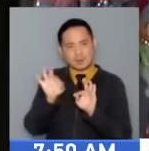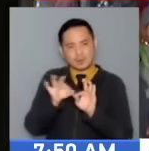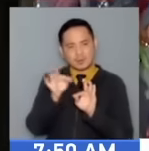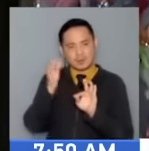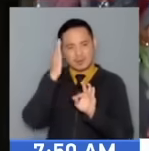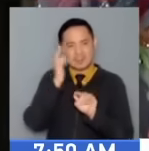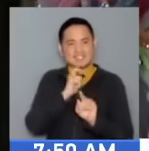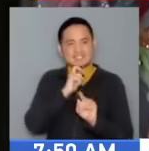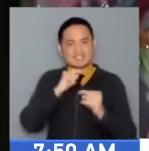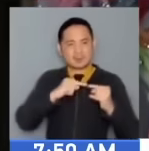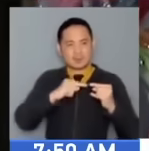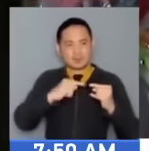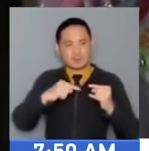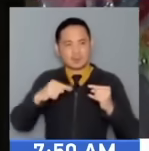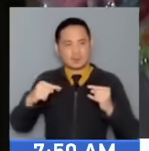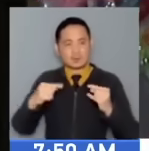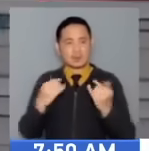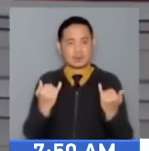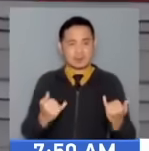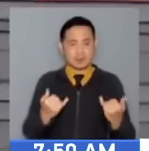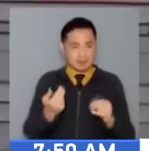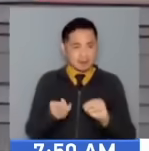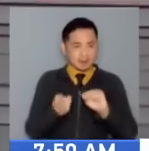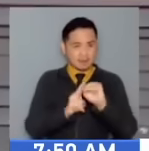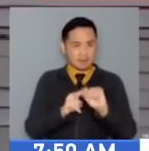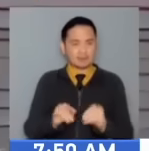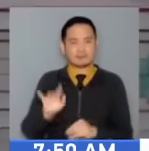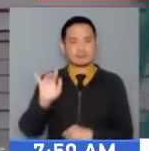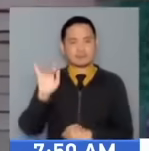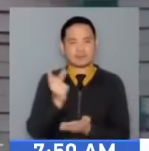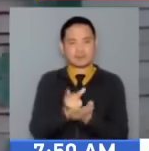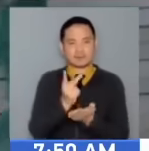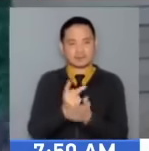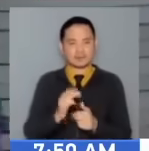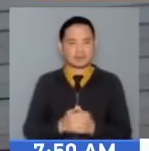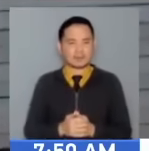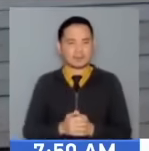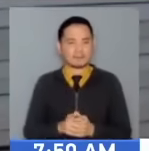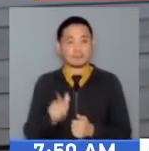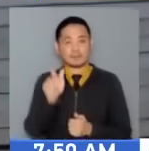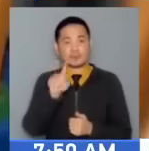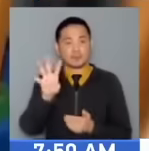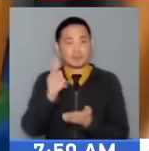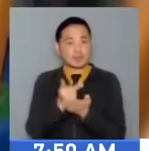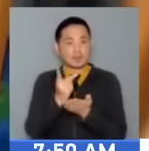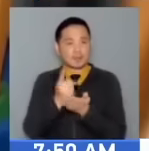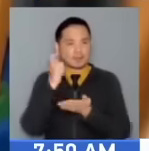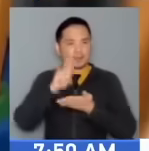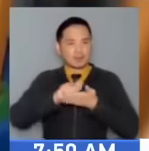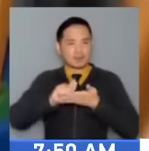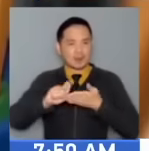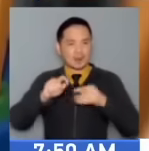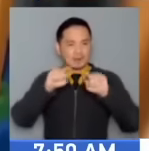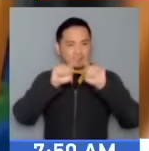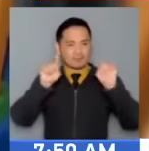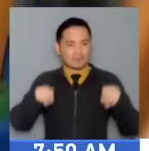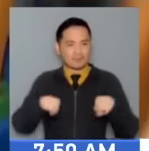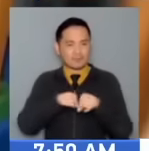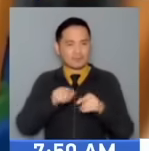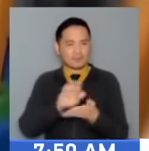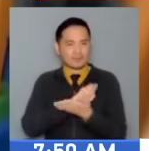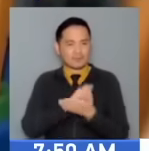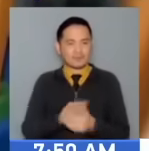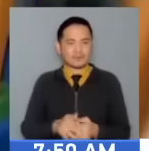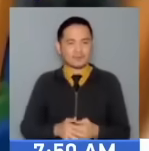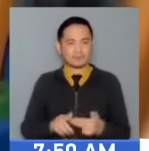Ngayon, 25 pesos na ang benta nila. 24 pesos naman ang writing notebook. Ang lapis, nasa 10 to 15 pesos ang